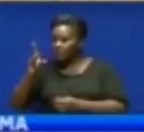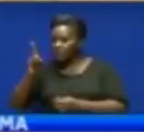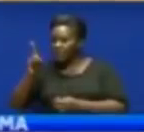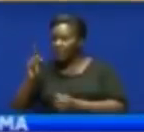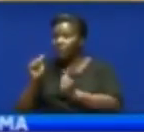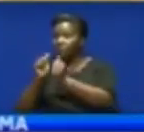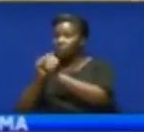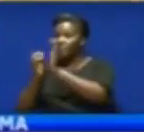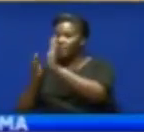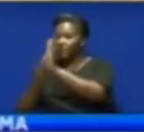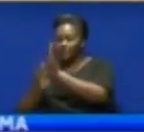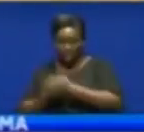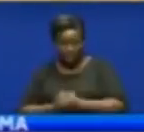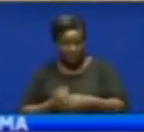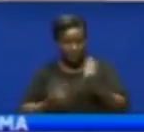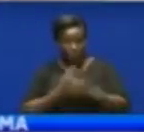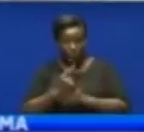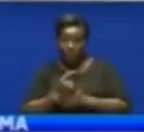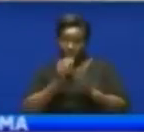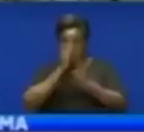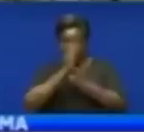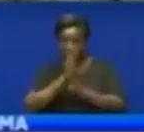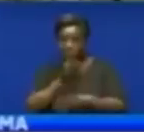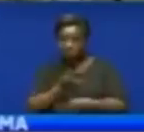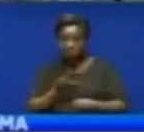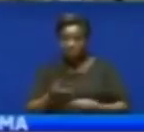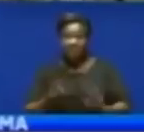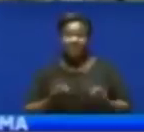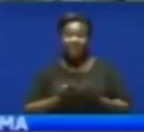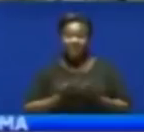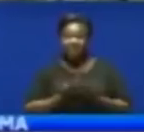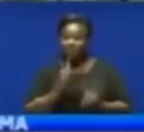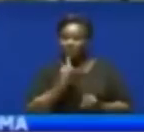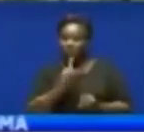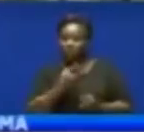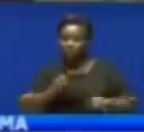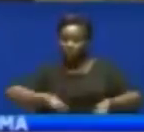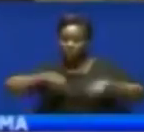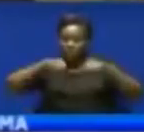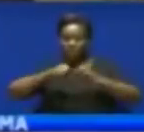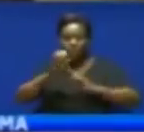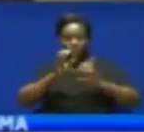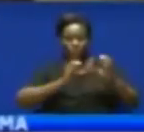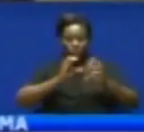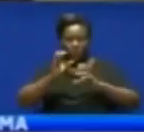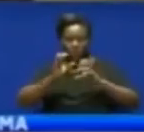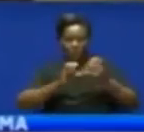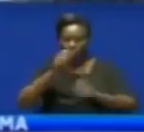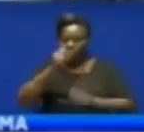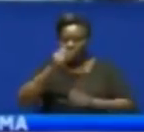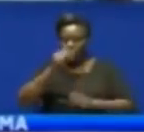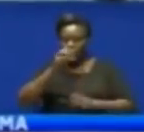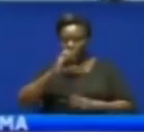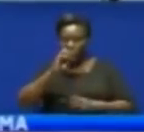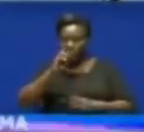nchini. Kufuatia agizo hilo, Waziri Mkuu ameagiza mamlaka ya mawasiliano Tanzania TCRA